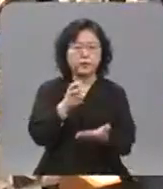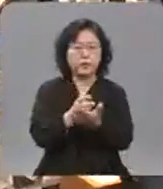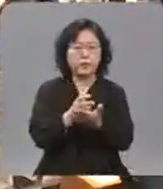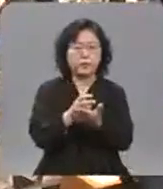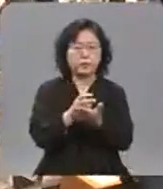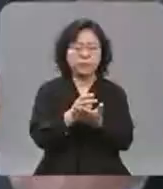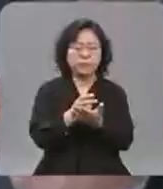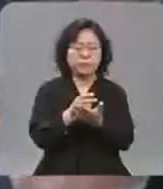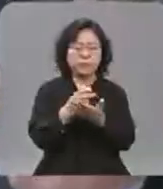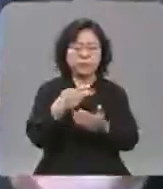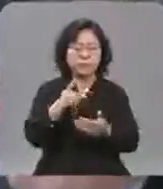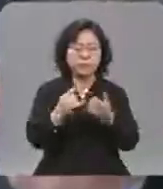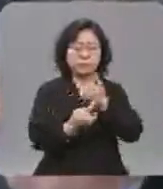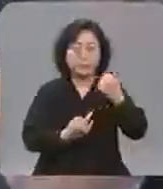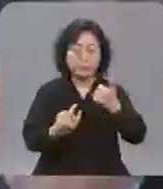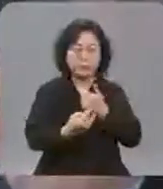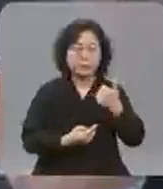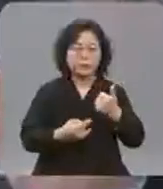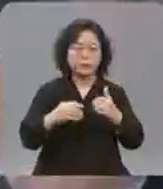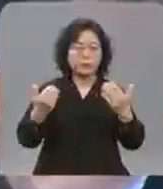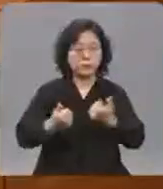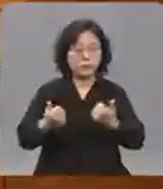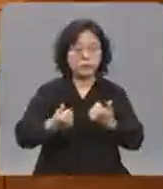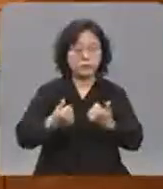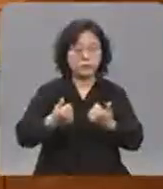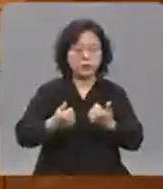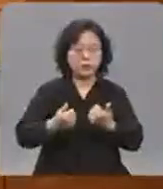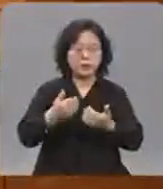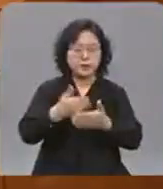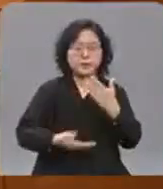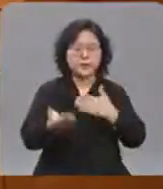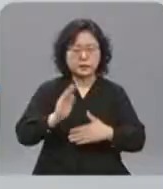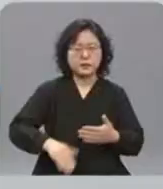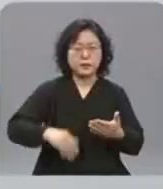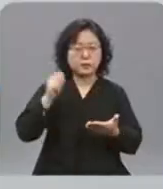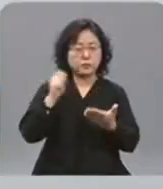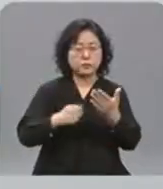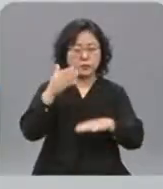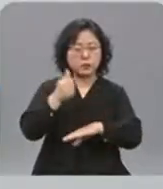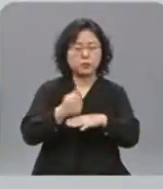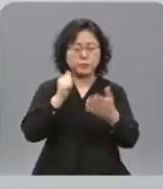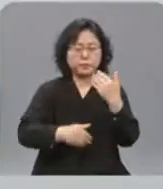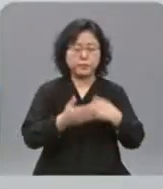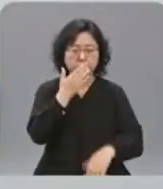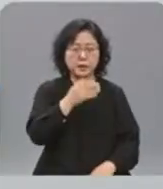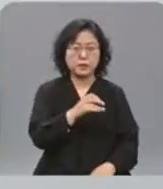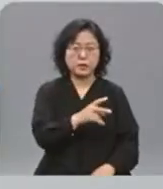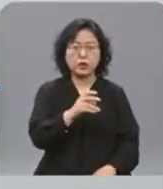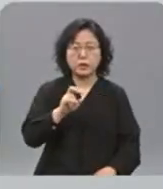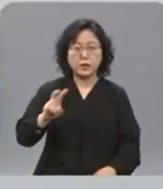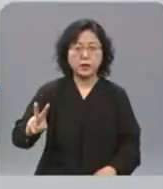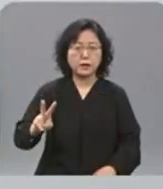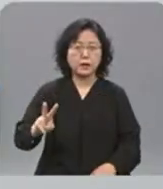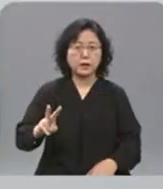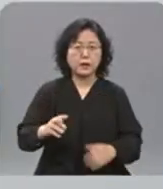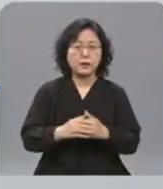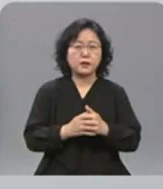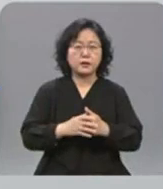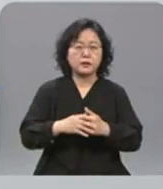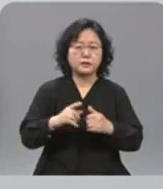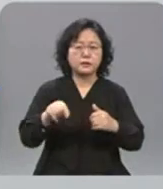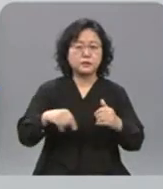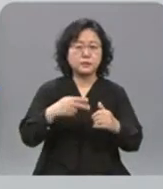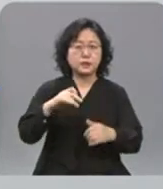법사위와 본회의 관문이 남아있지만 무리 없이 최종 통과될 것으로 예상됩니다. 양 당이 사실상 당론으로 결정을